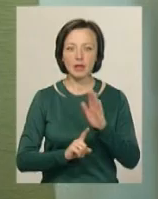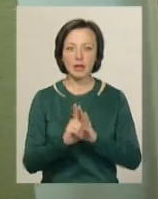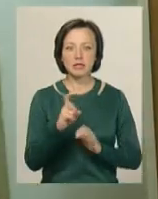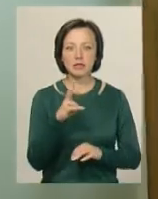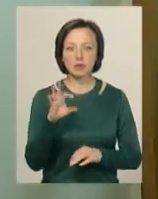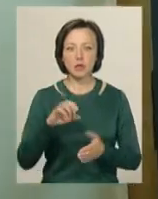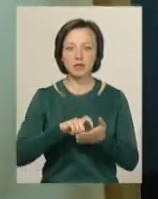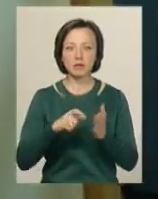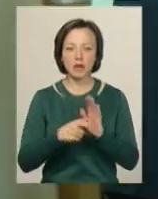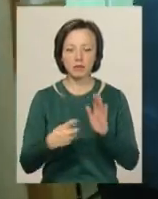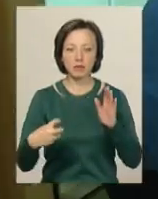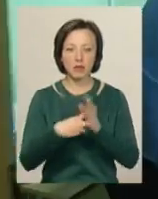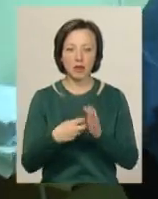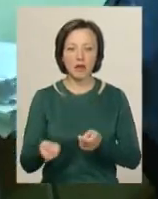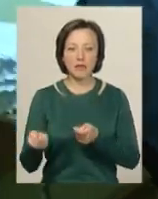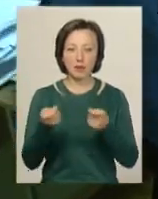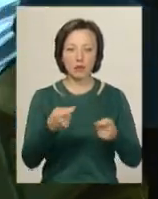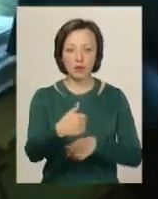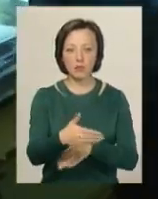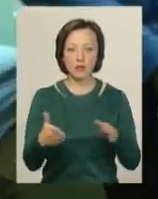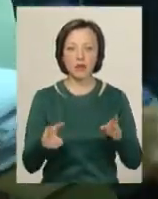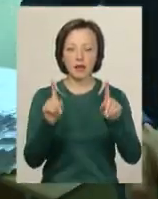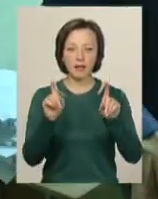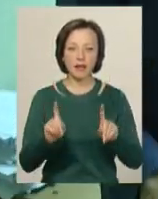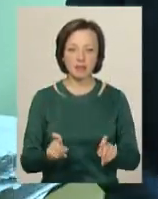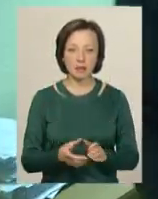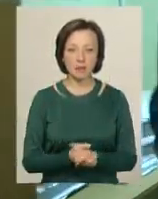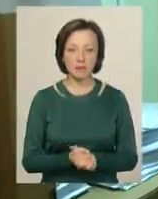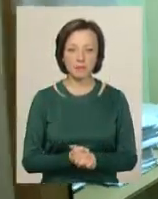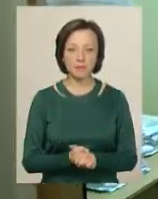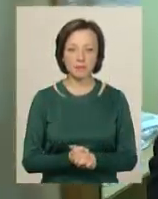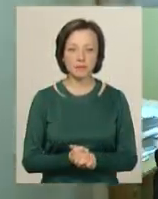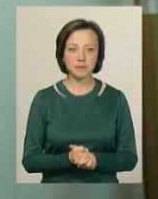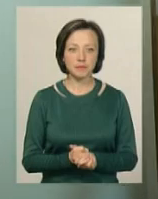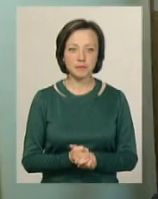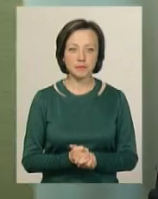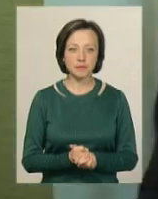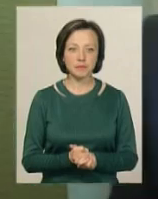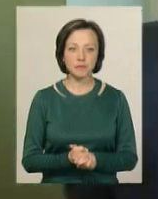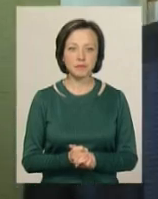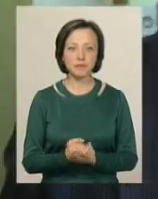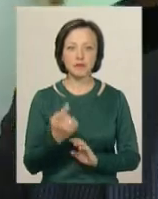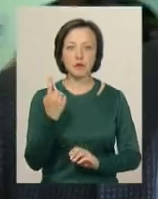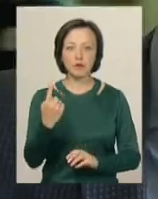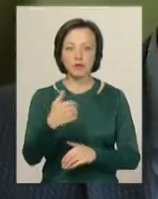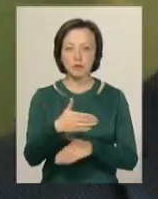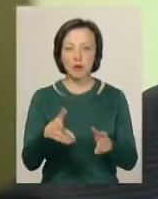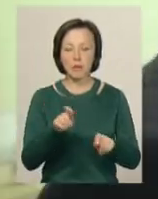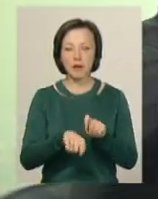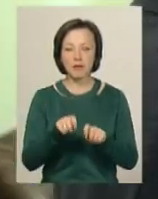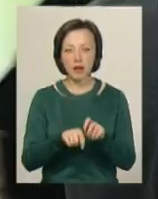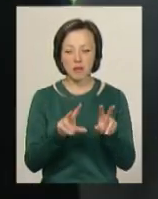кімнати, двері якої опломбовані, виносять контейнер з тестами. Один контейнер, перевіряємо на